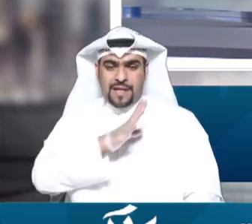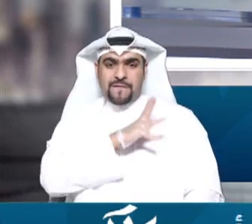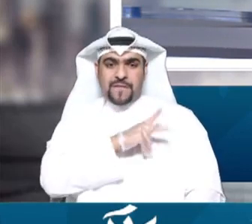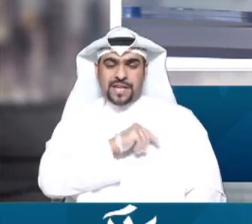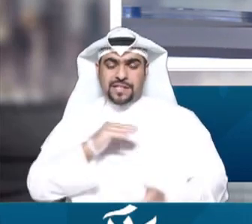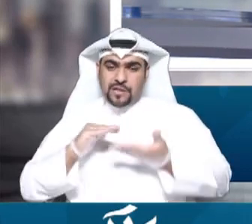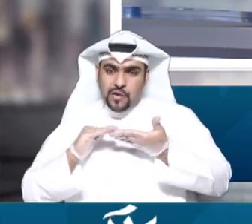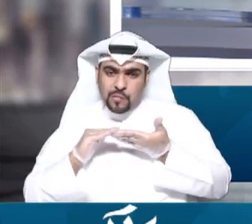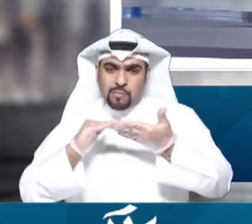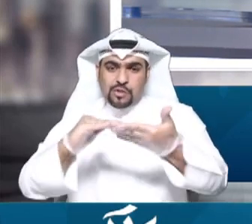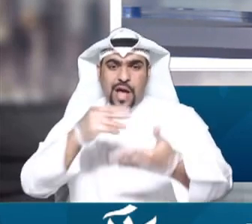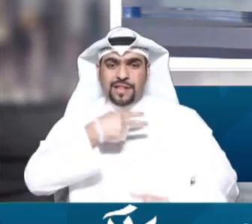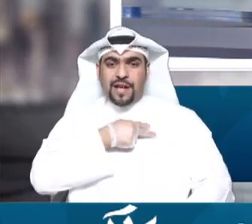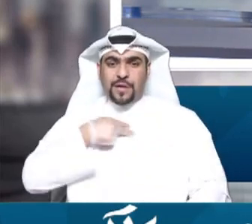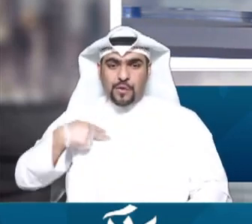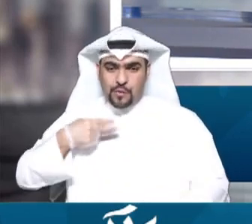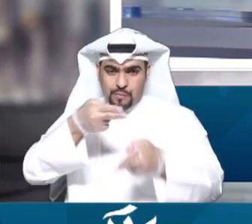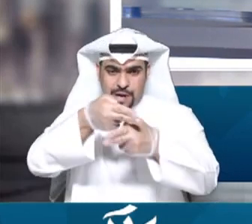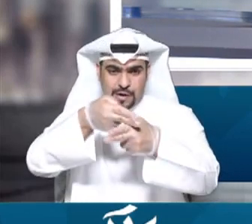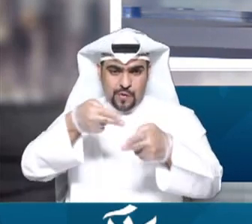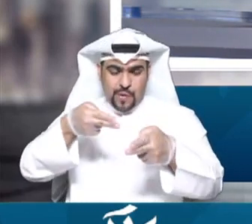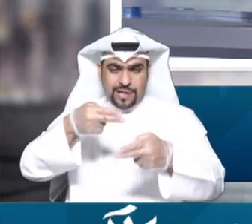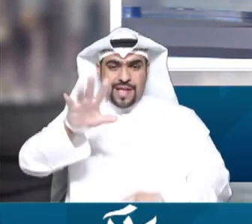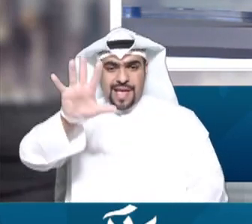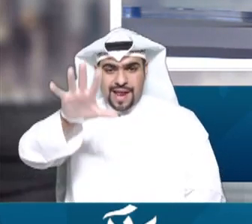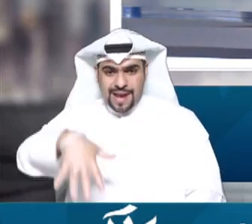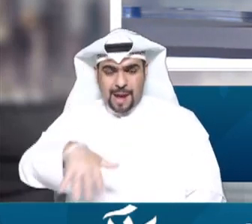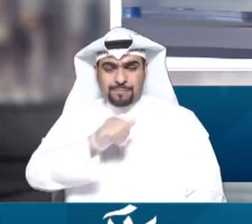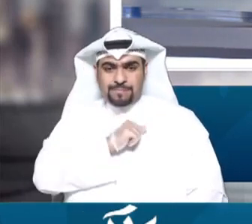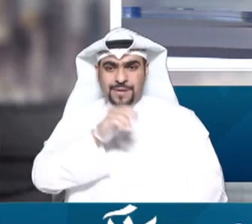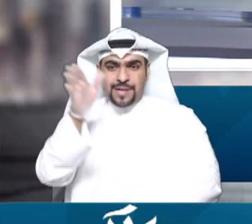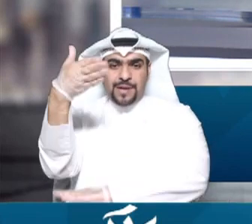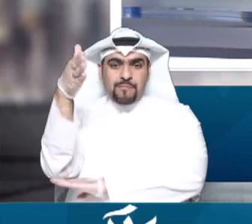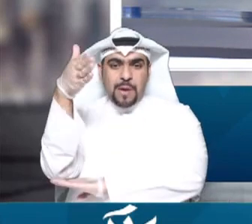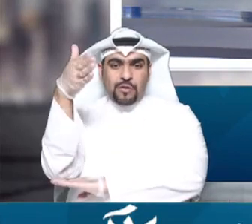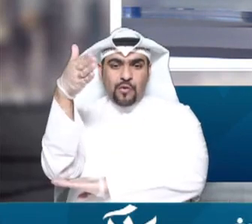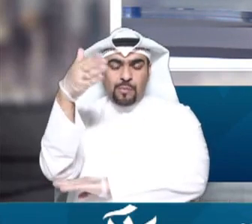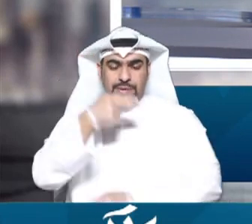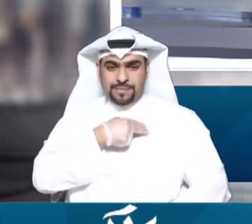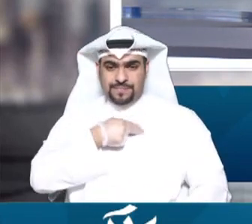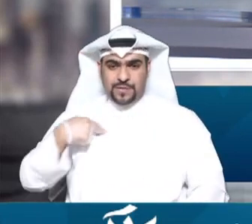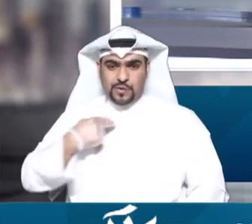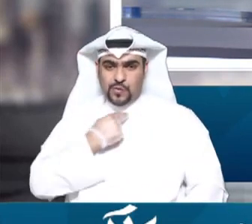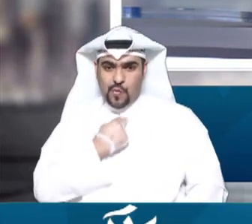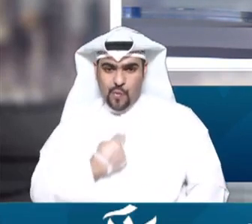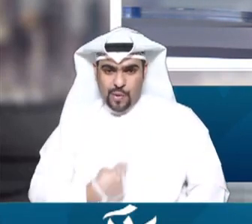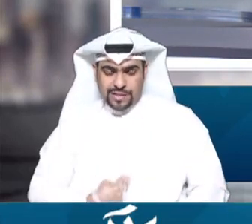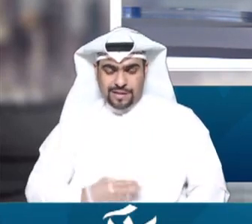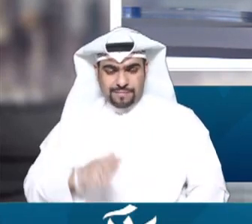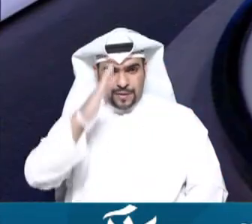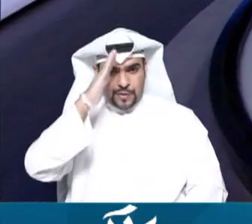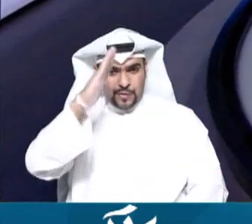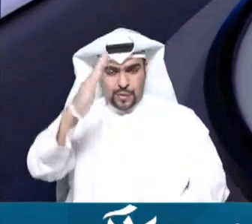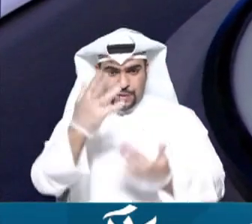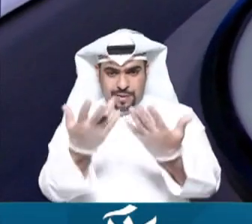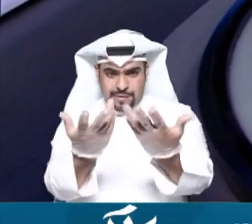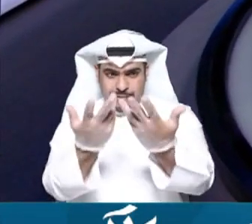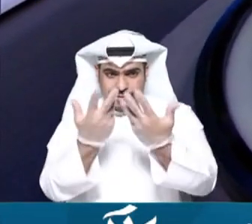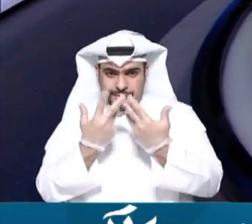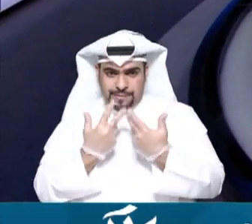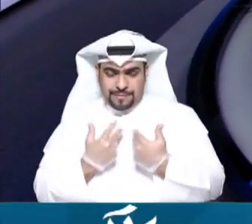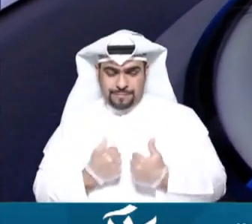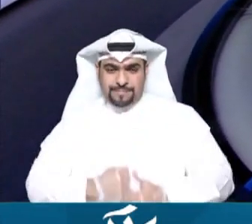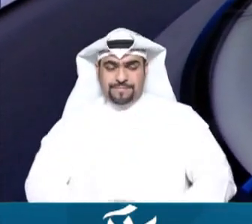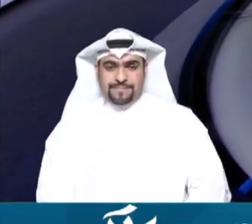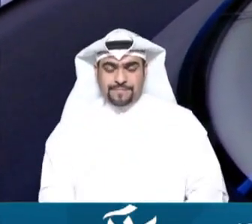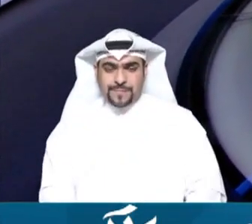نعم بالتأكيد. نعم، من جنيف المندوب الدائم لدولة الكويت لدى الأمم المتحدة والمنظمات الدولية السيد جمال الغنيم،